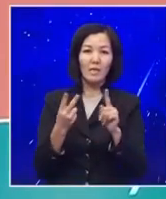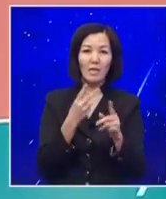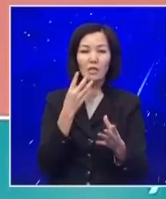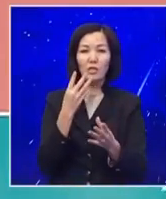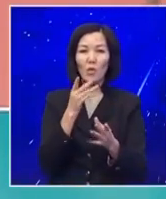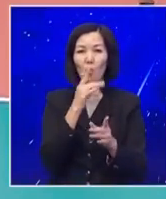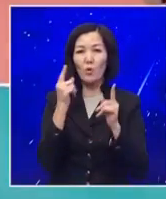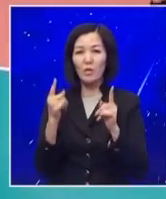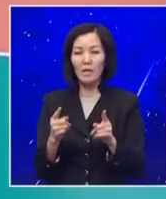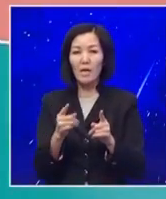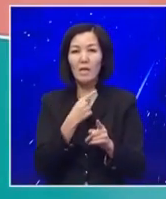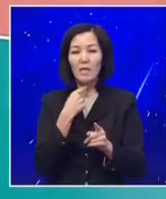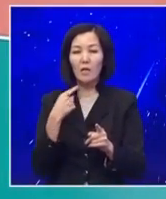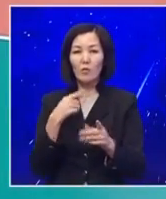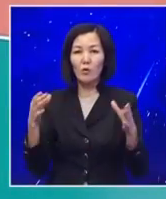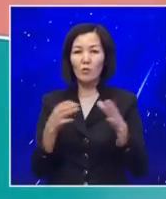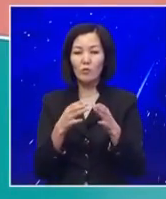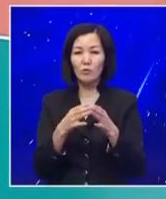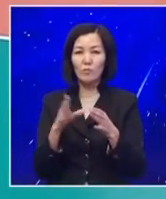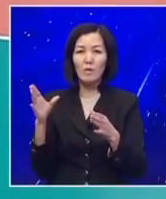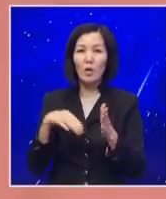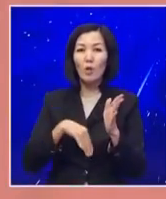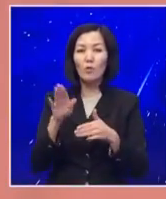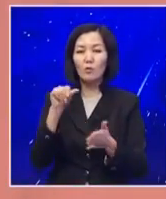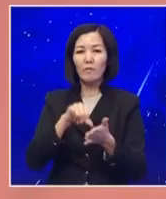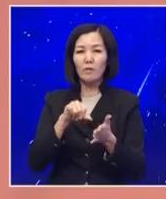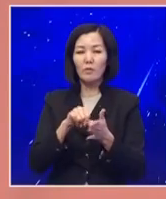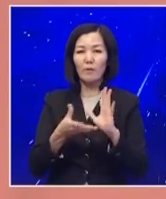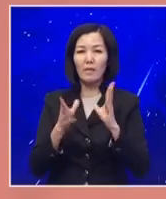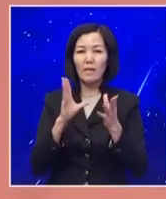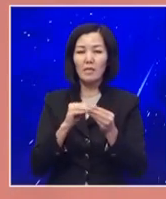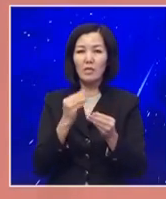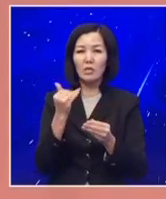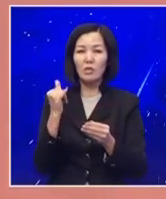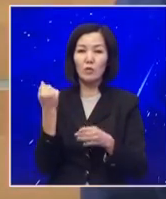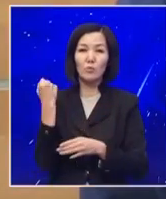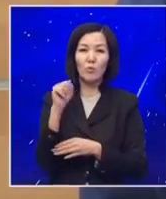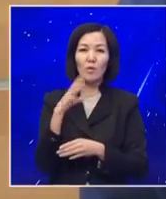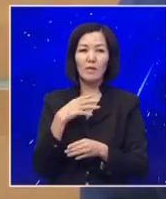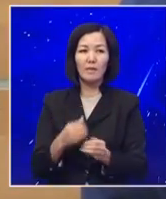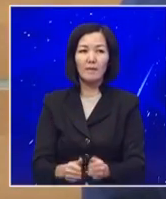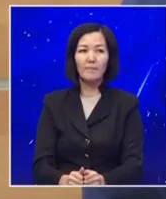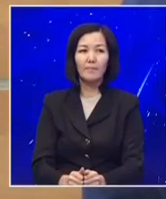екінші кезеңде де Талдықорғандық ұжым білгеннен жаңылған жоқ. Нәтижесінде Жетісу жеңіс тойын тойлады.